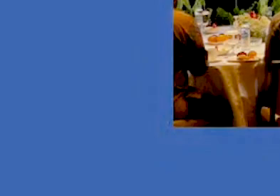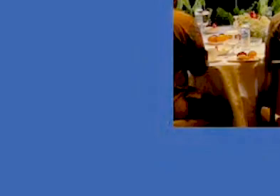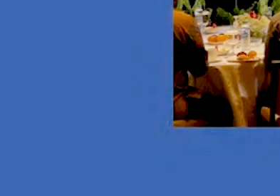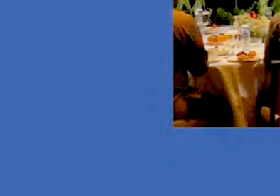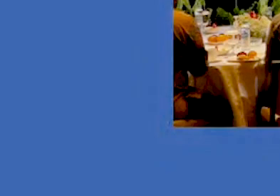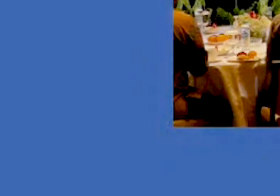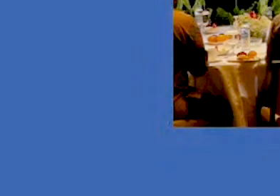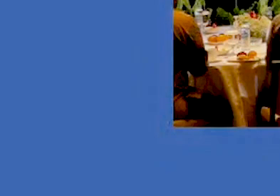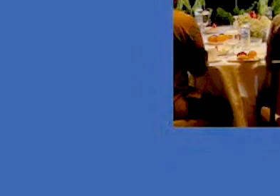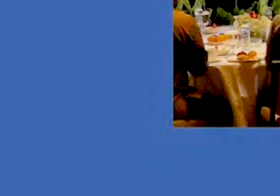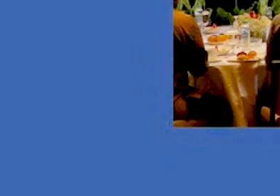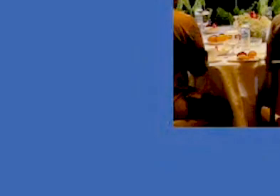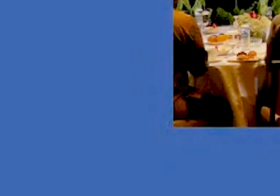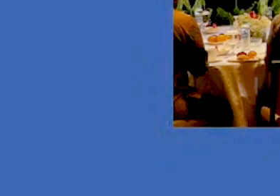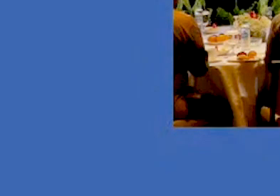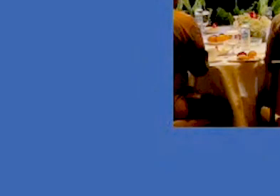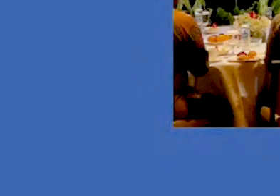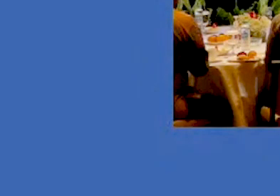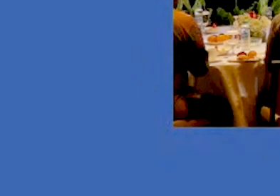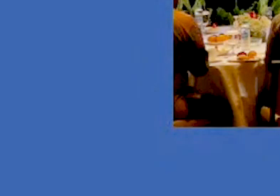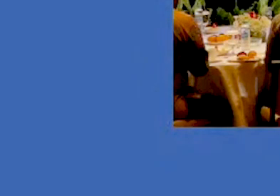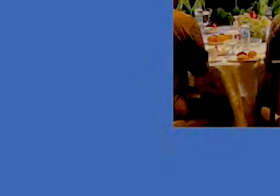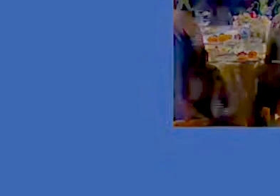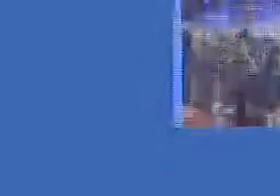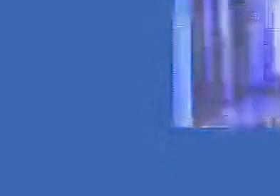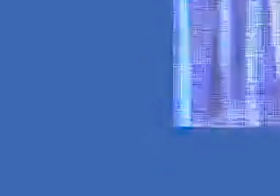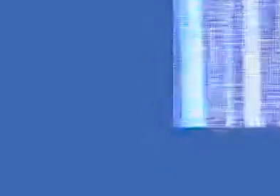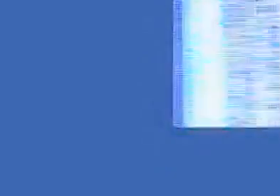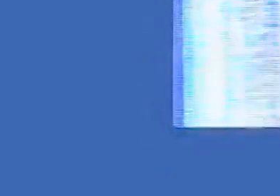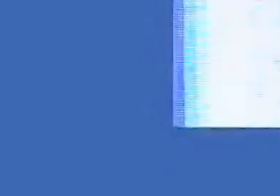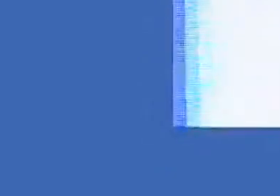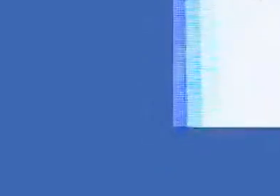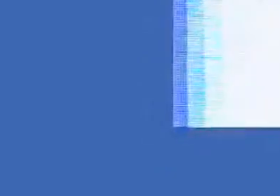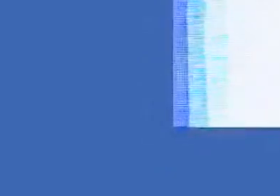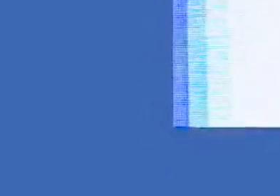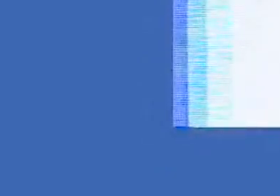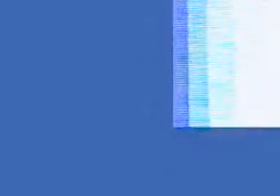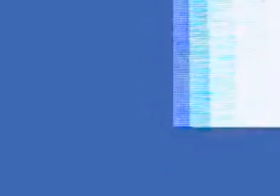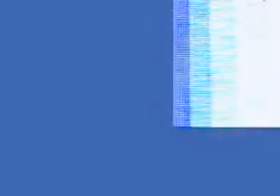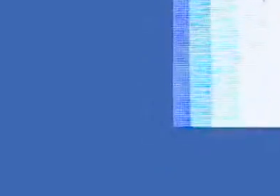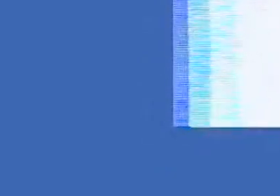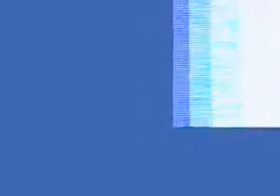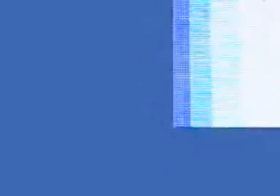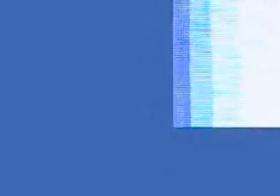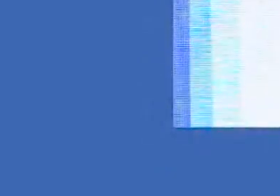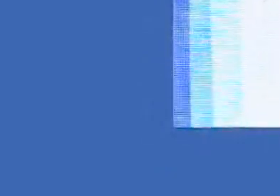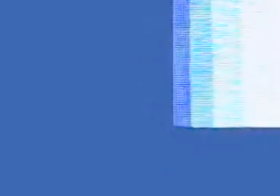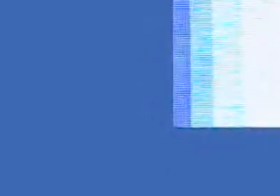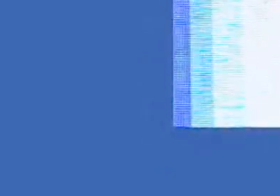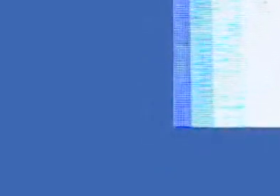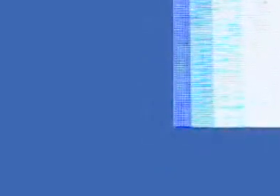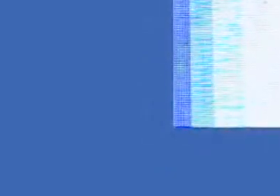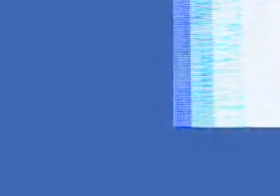assalamualaikum warahmatullahi wabarakatuh Om Swastiastu namo buddhaya salam kebajikan salam